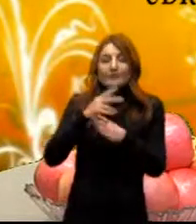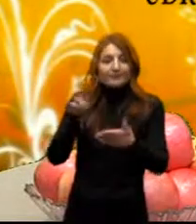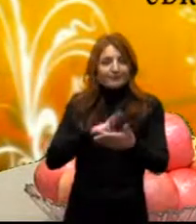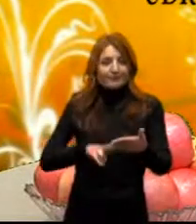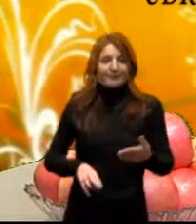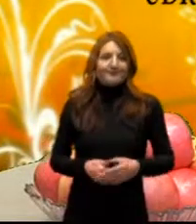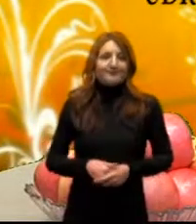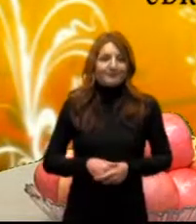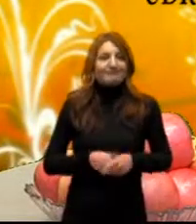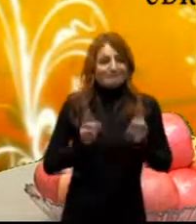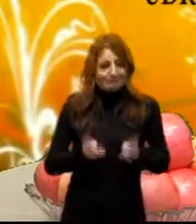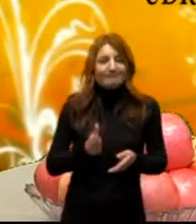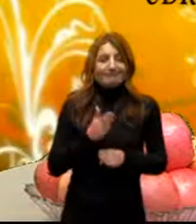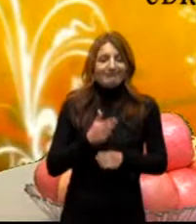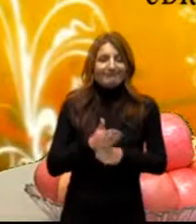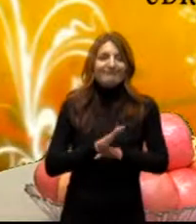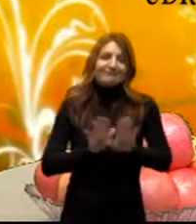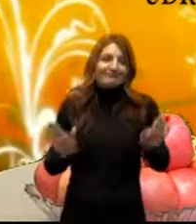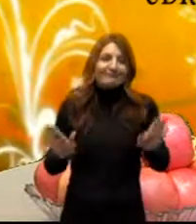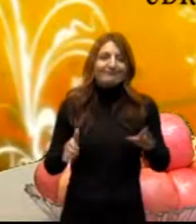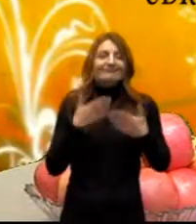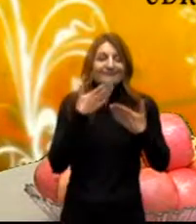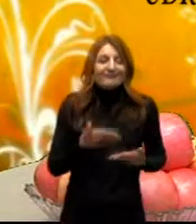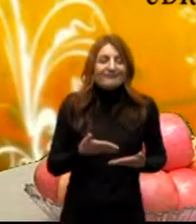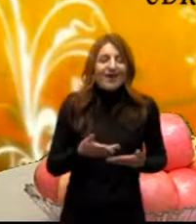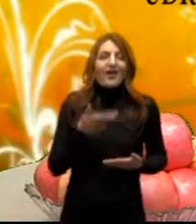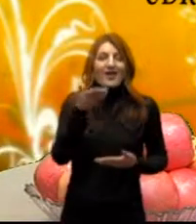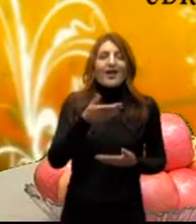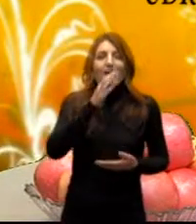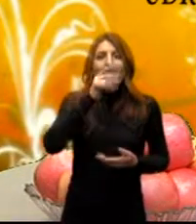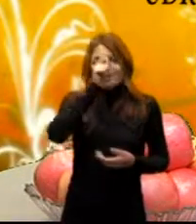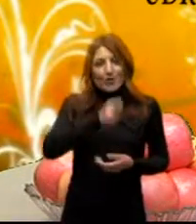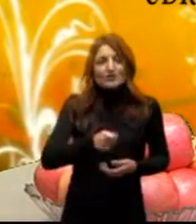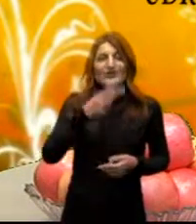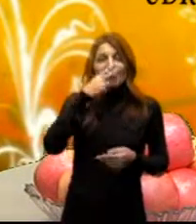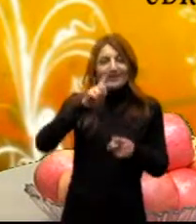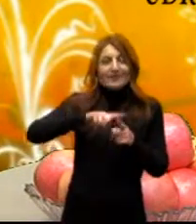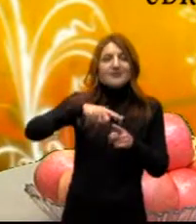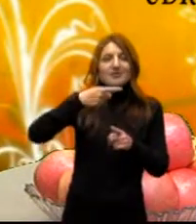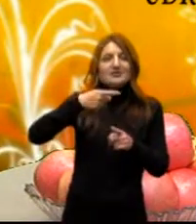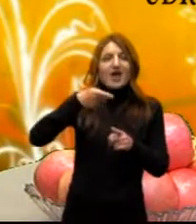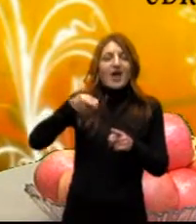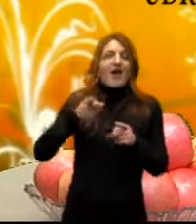Mogu bi im pomoći, jel tako? Absolutno. Eto, evo. Hvala vam i vama poštovanje. Vidimo se na